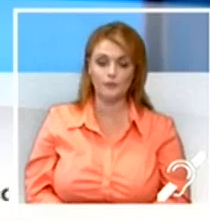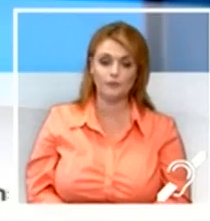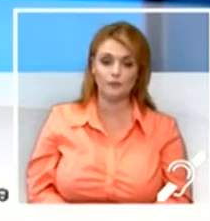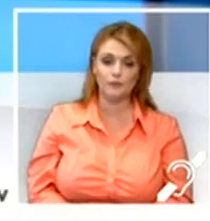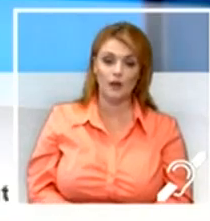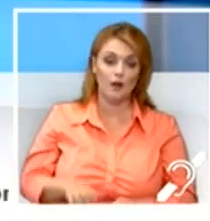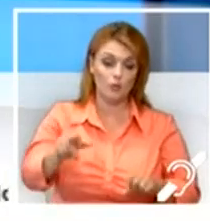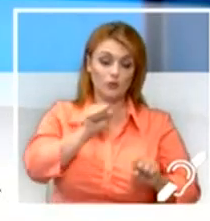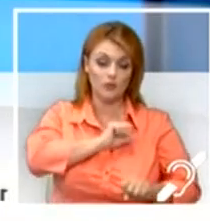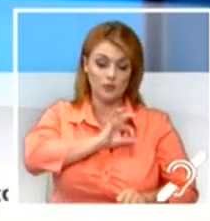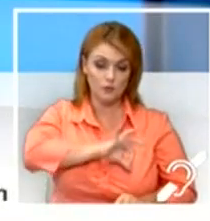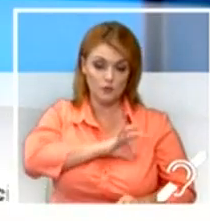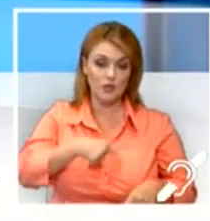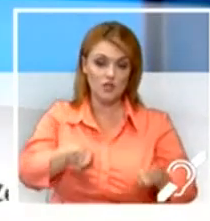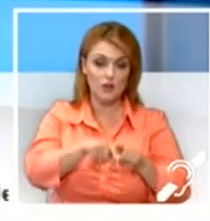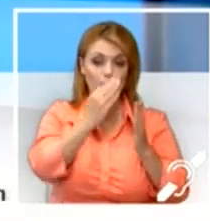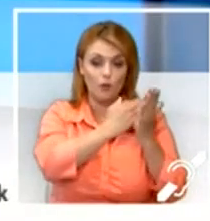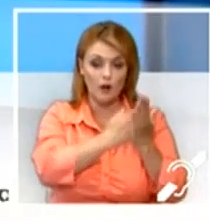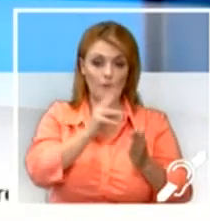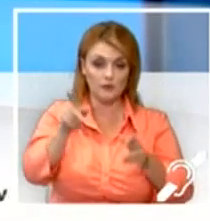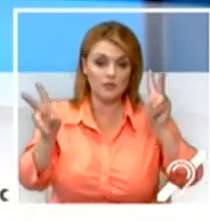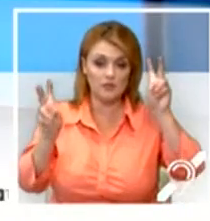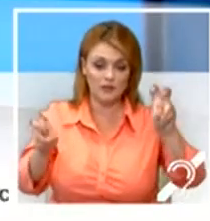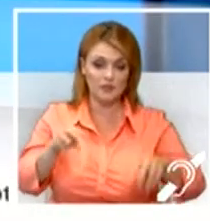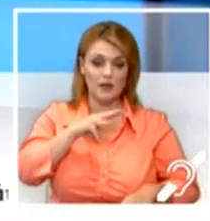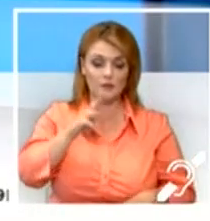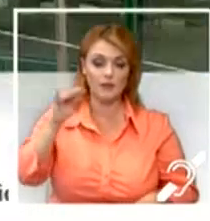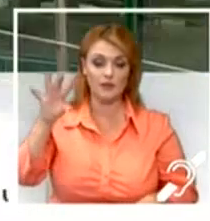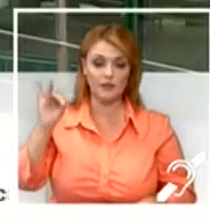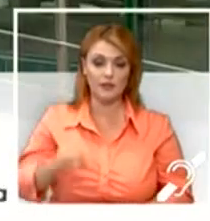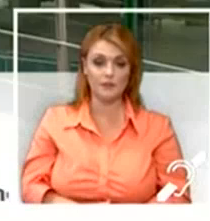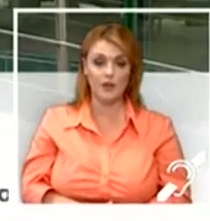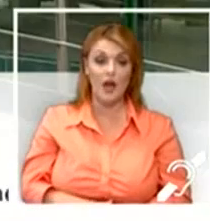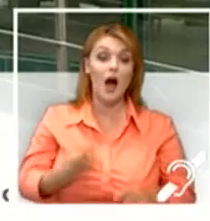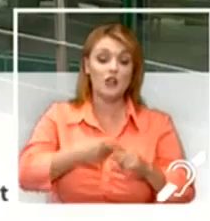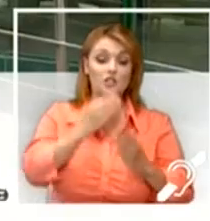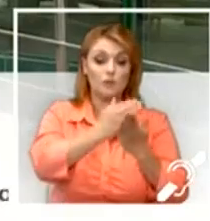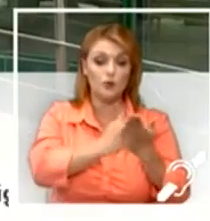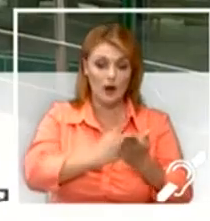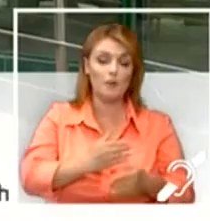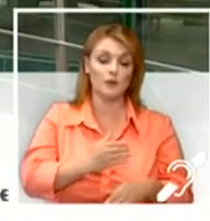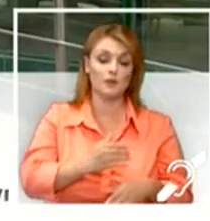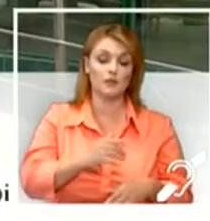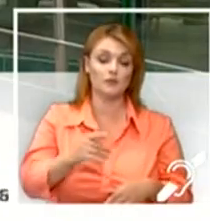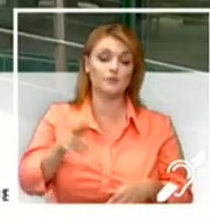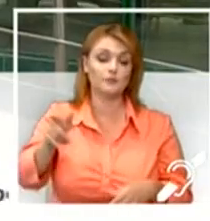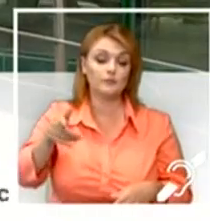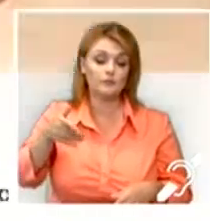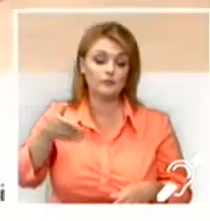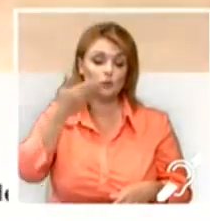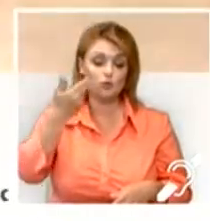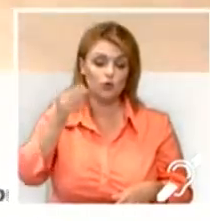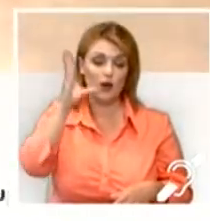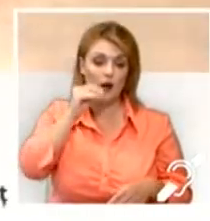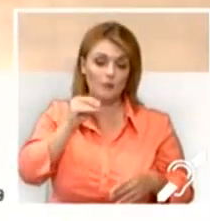guvernamental M-Delivery, lansat de Agenția de Guvernare Electronică. Sistemul conectează prestatorul de servicii publice,